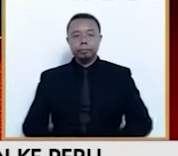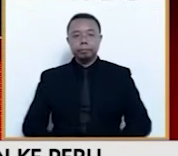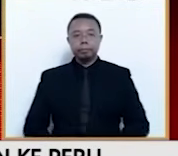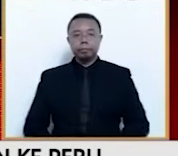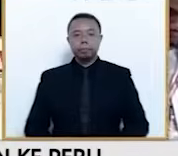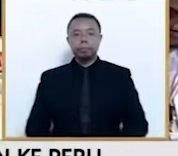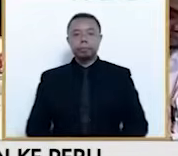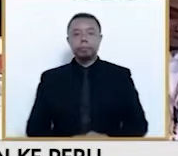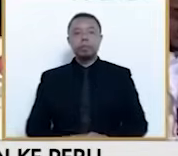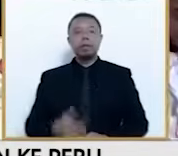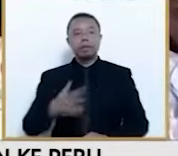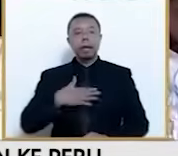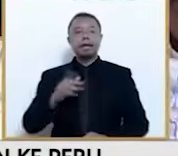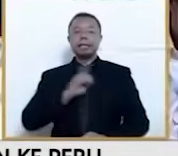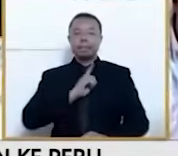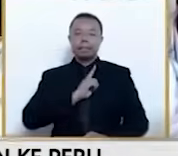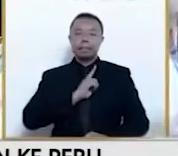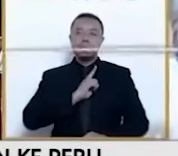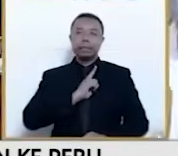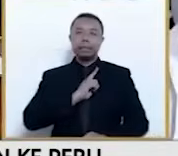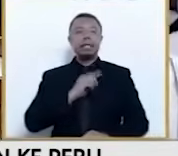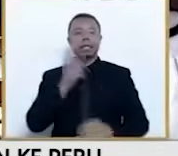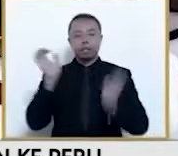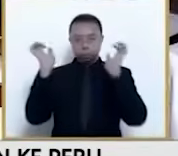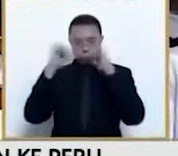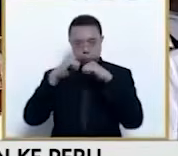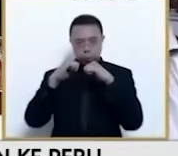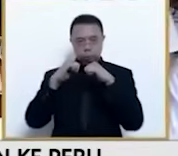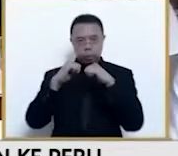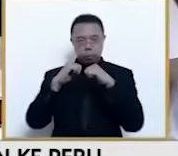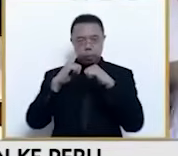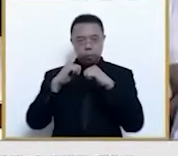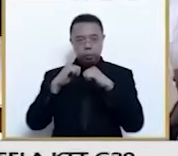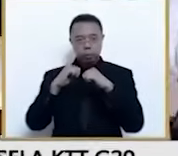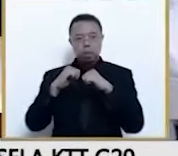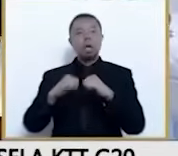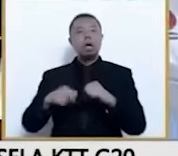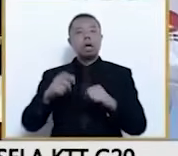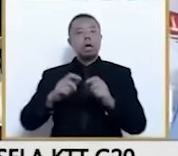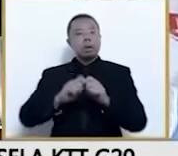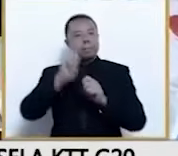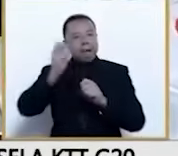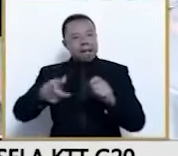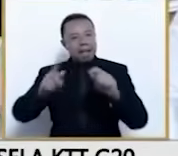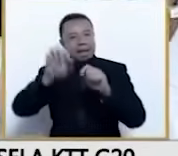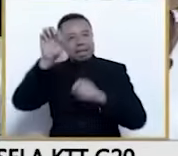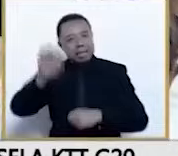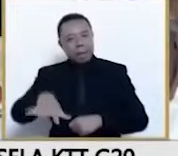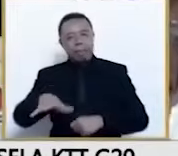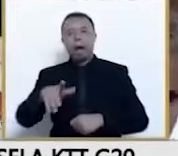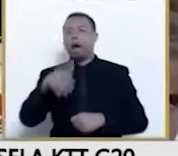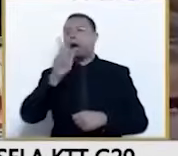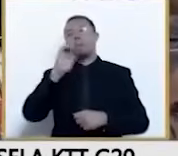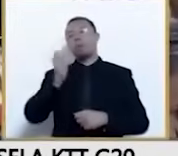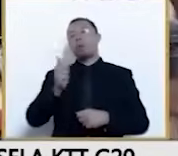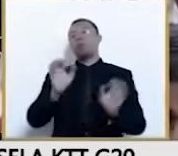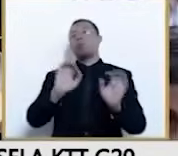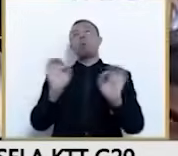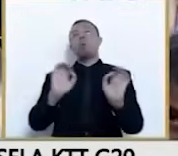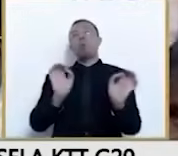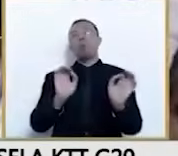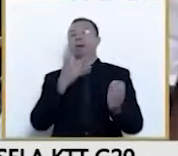Kami persilakan. Ya, saya sendiri memang sependapat bahwa memang retribusi ini sesungguhnya belum diperlukan.